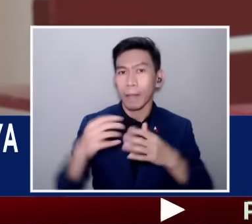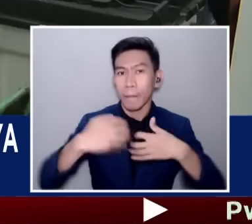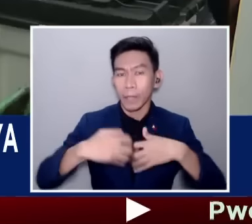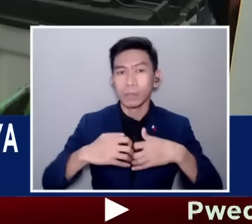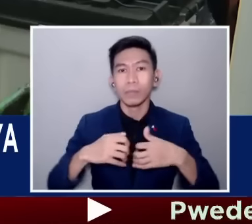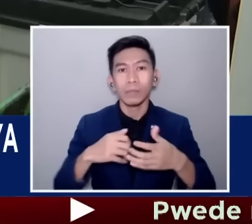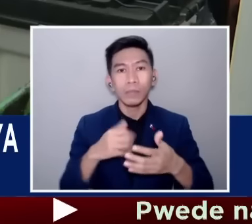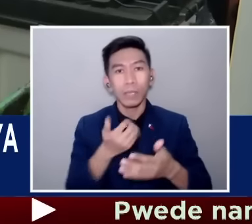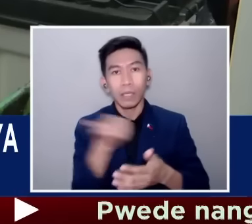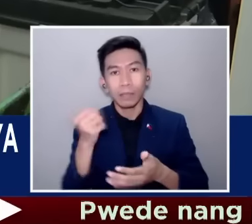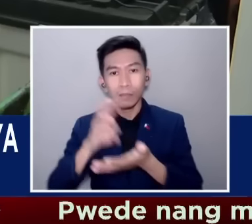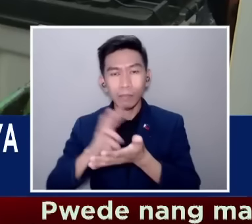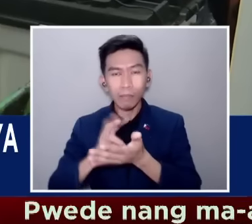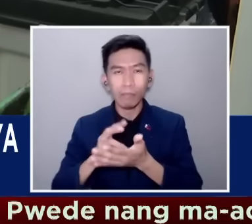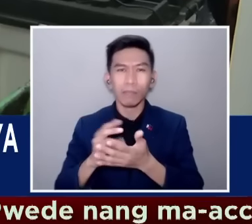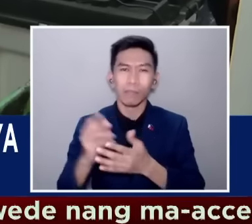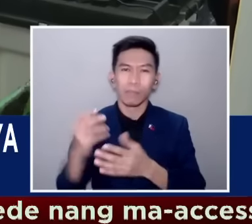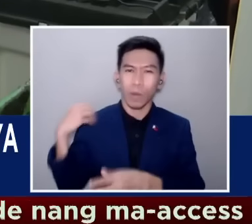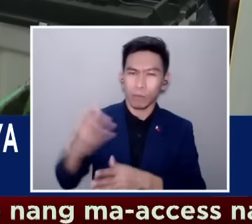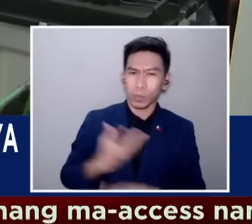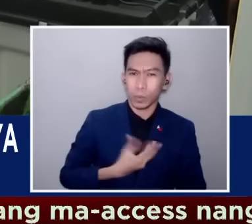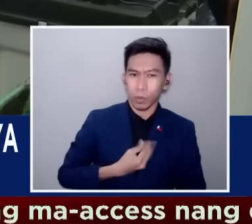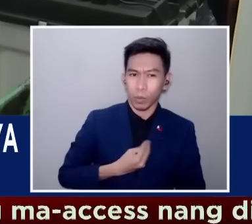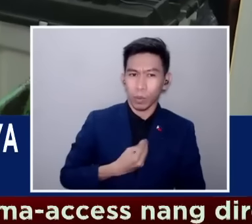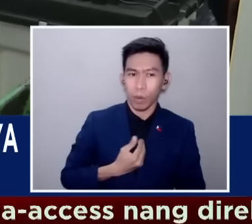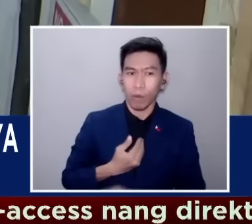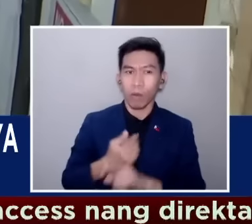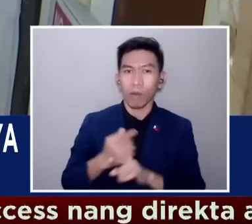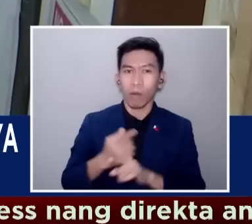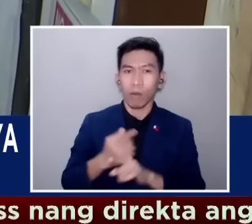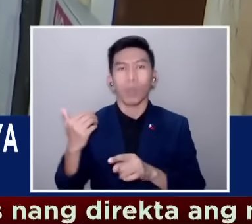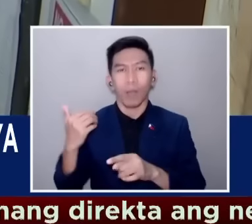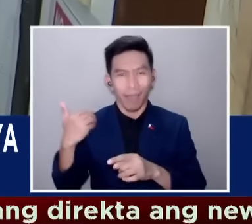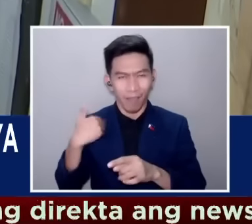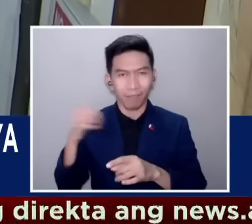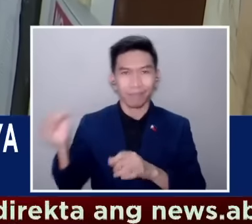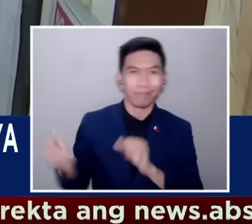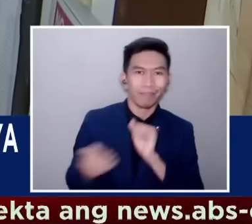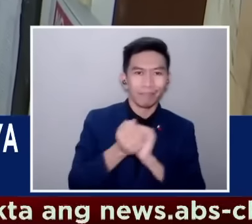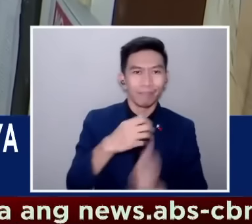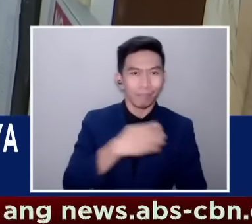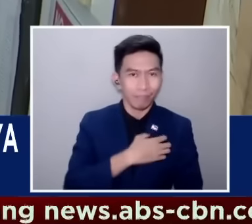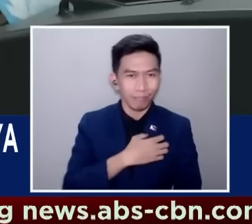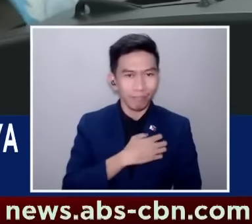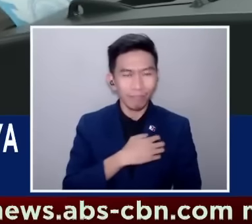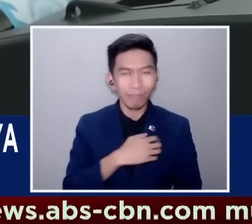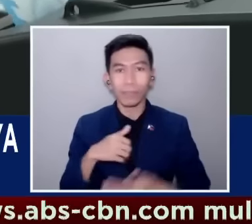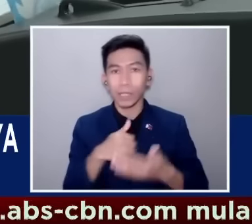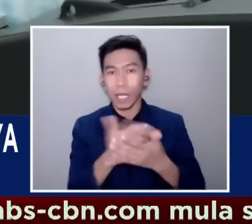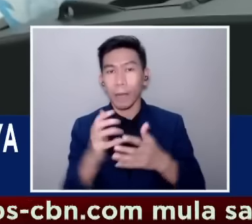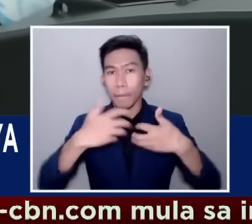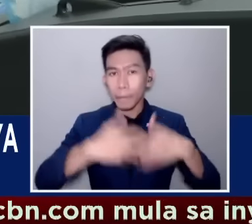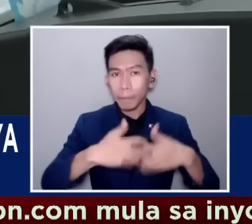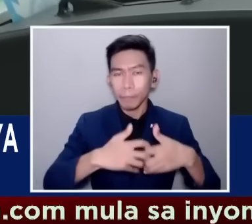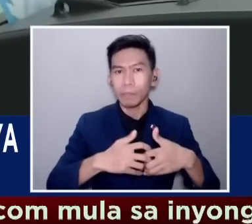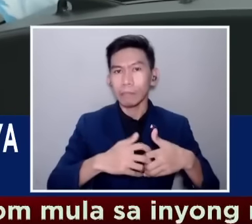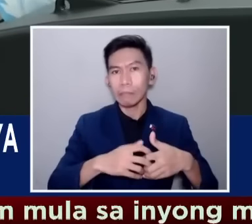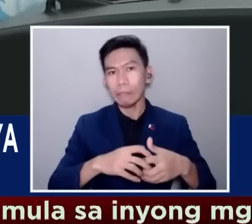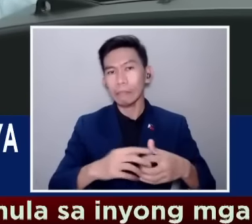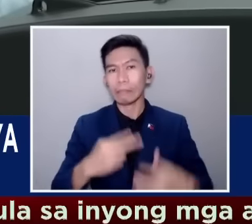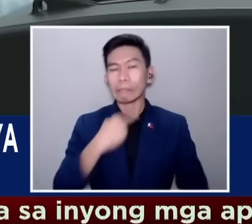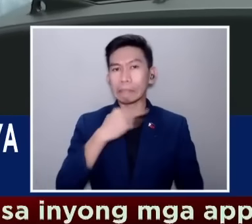mag-duty kaya pinapalitan sila ng mga pulis na trained magdaos ng halalan. Meron pang naghang na VCM. Bandang alas 7, iniulat ng